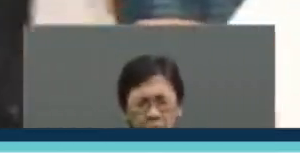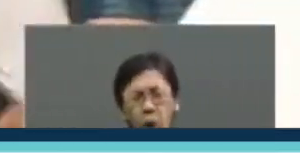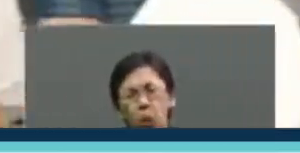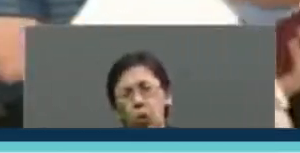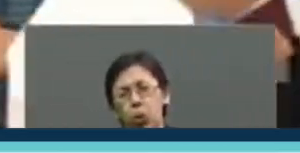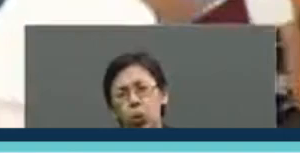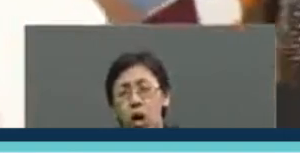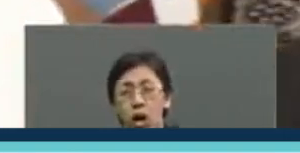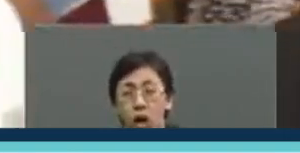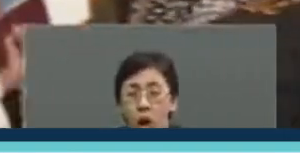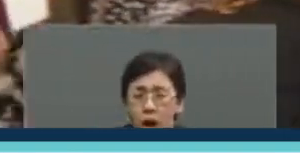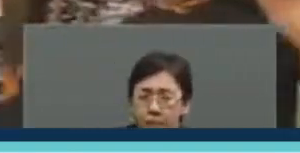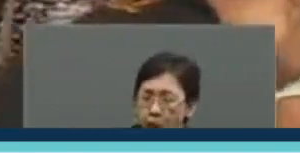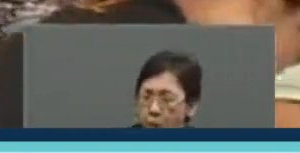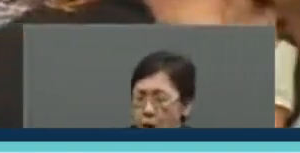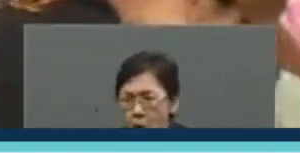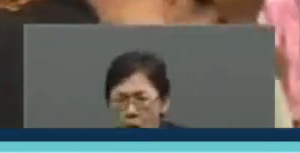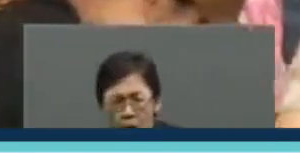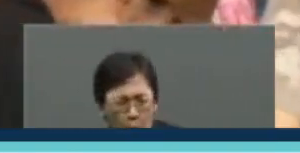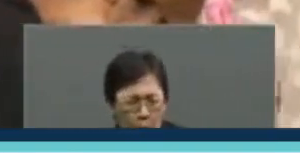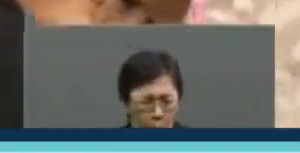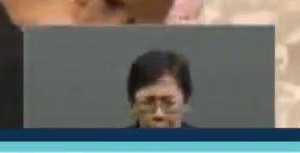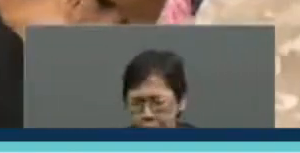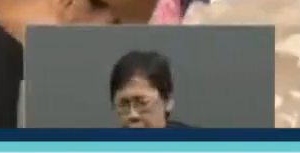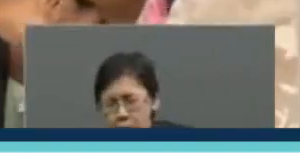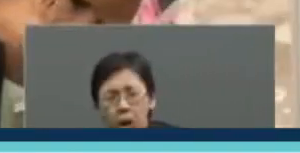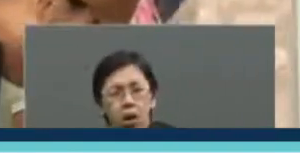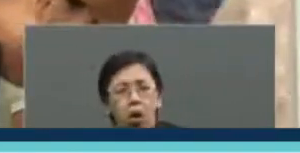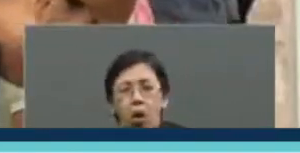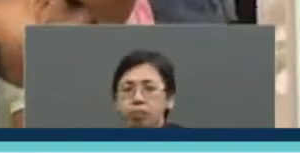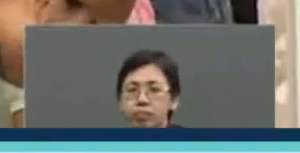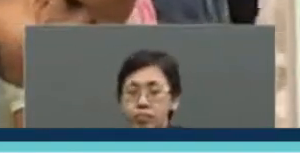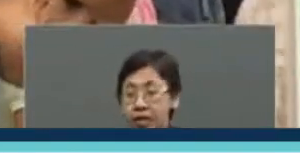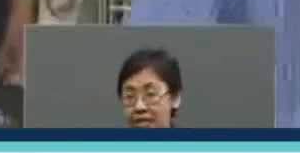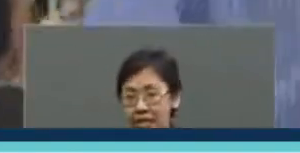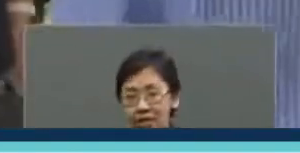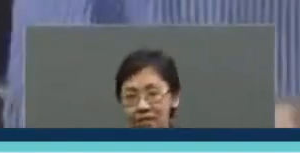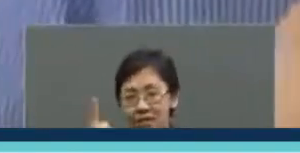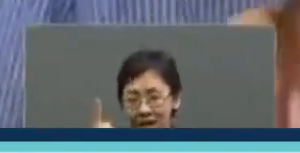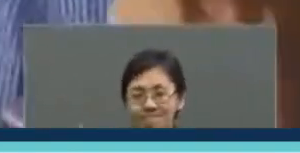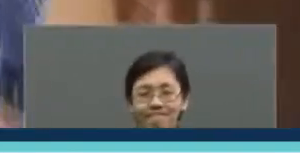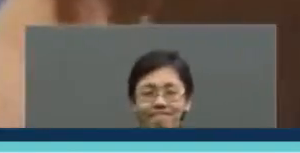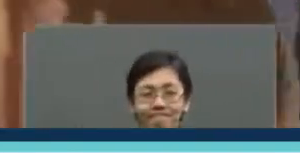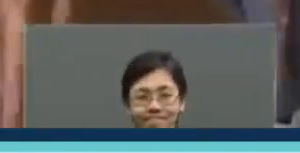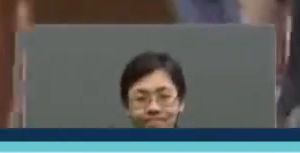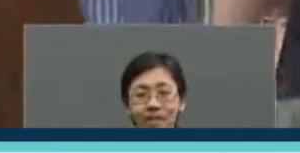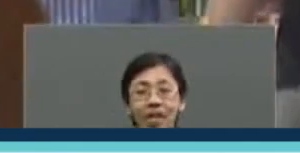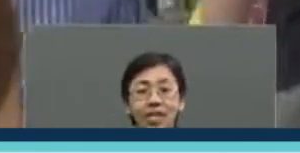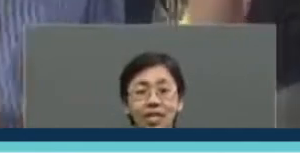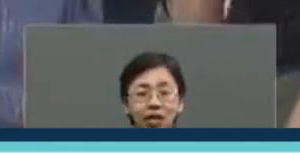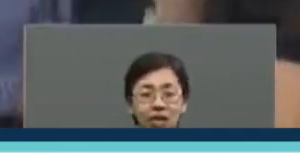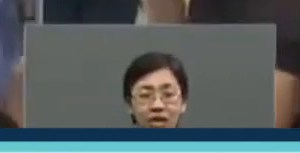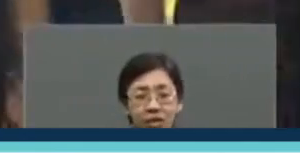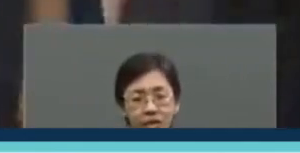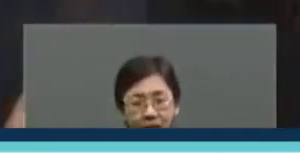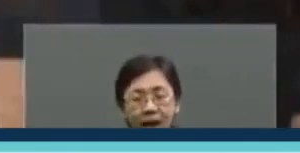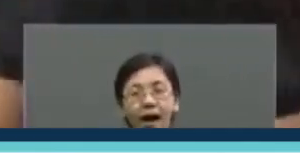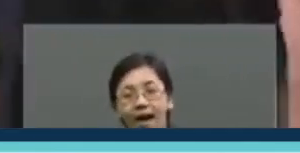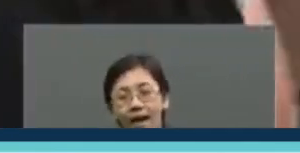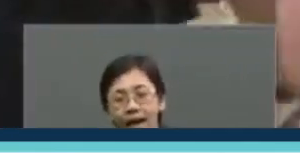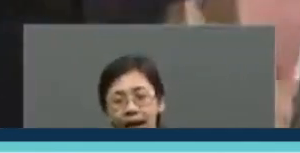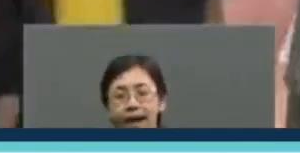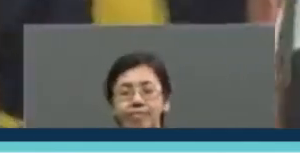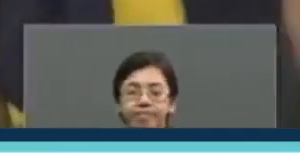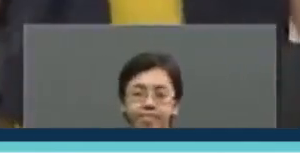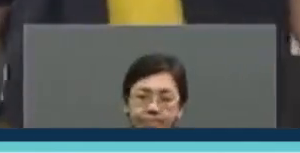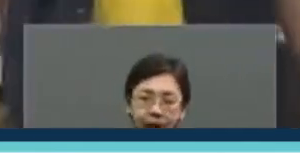สัมพันธ์ว่าขณะนี้เราพร้อมแล้วที่จะเปิดประเทศนะครับแล้วให้ดูแลนักท่องเที่ยวสองประเทศซึ่งกันและกันให้ดีด้วย เช่นเดียวกับนายธนวัฒน์